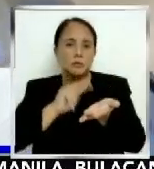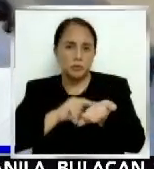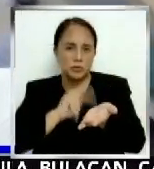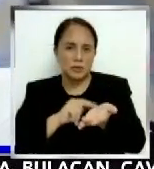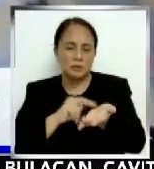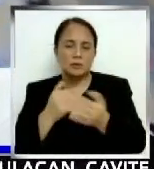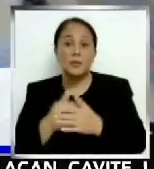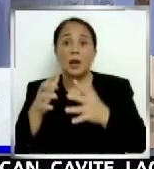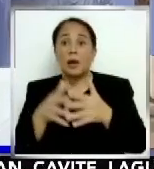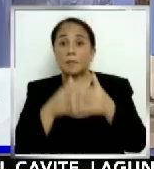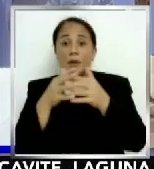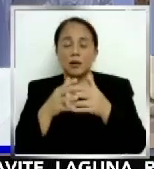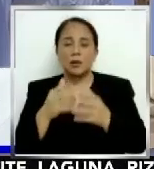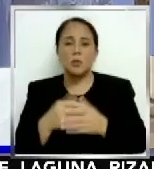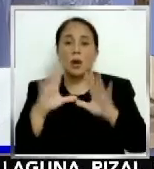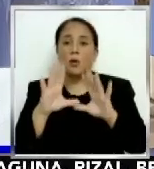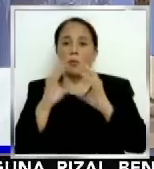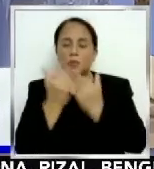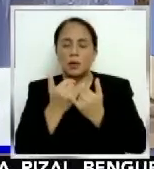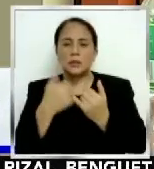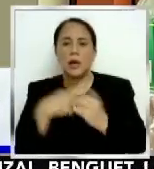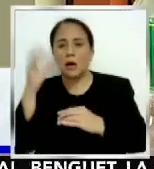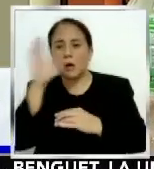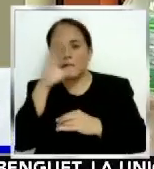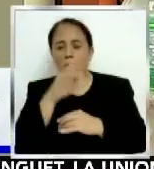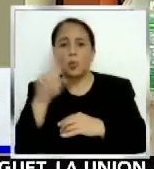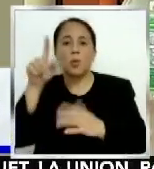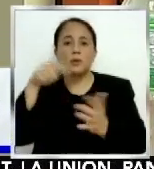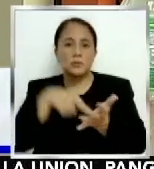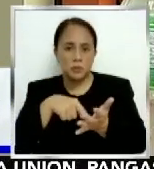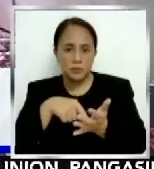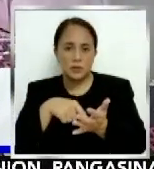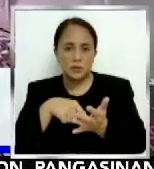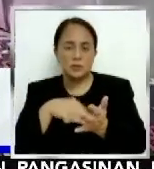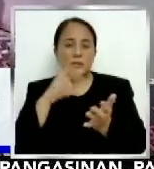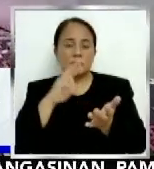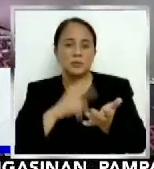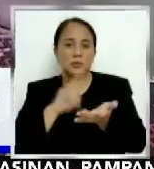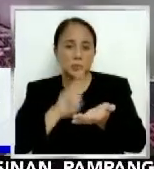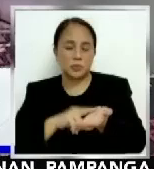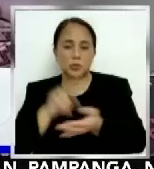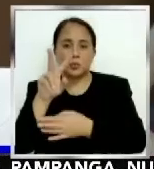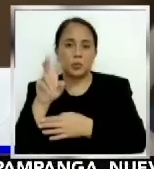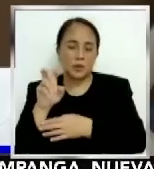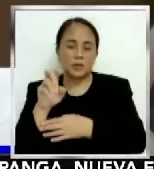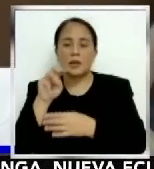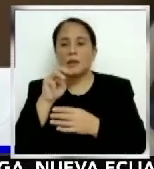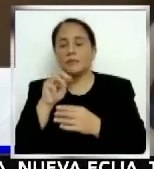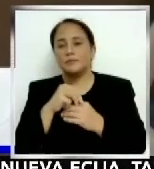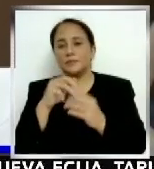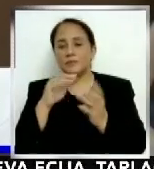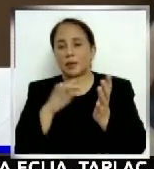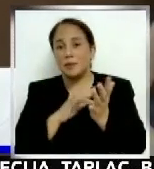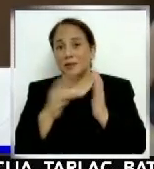Amerika, kung saan isang kumpanya ang naghahanap ng 1,000 registered nurse at 200 na medical technologists. Bukod sa